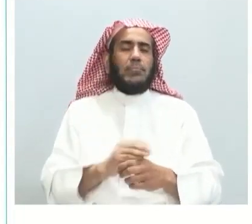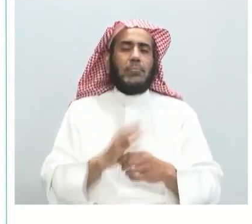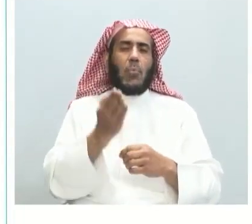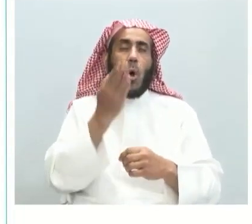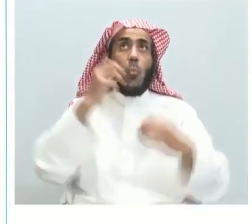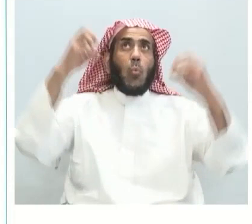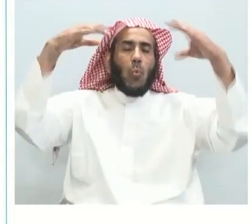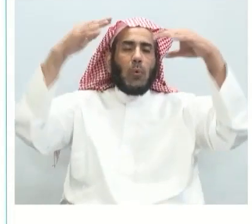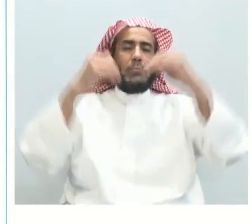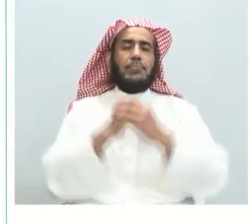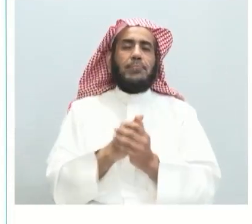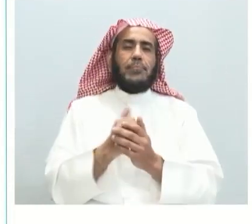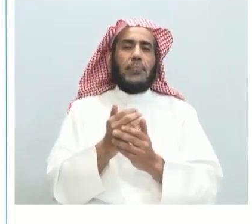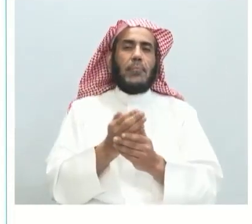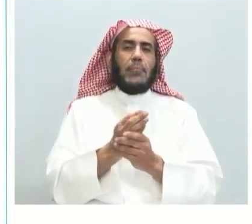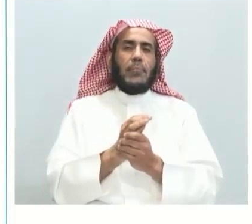فاسقيناكموه